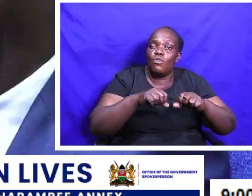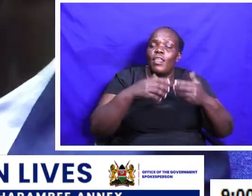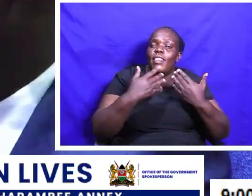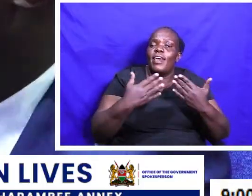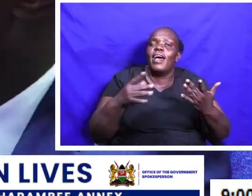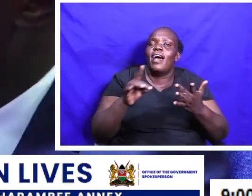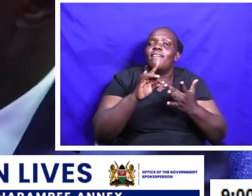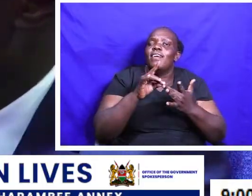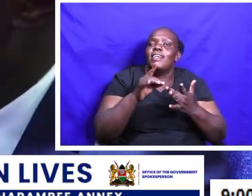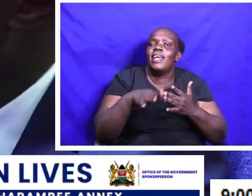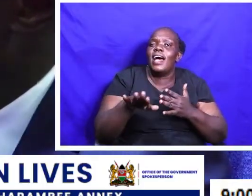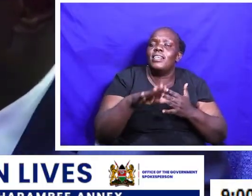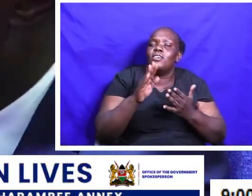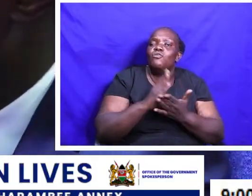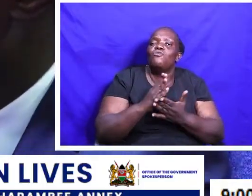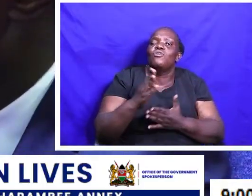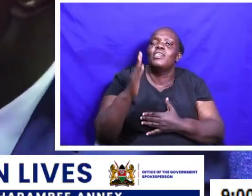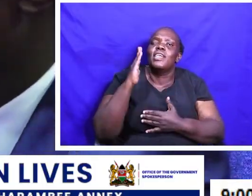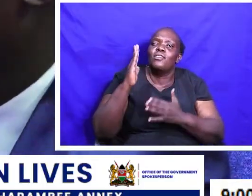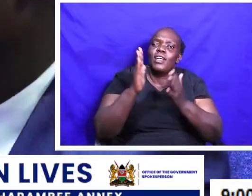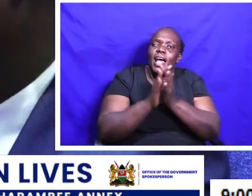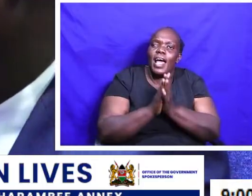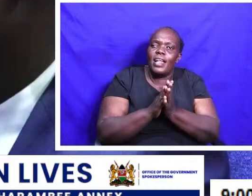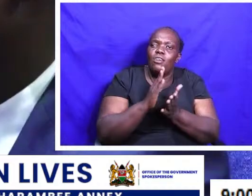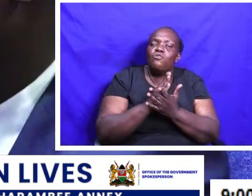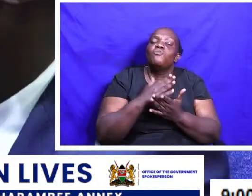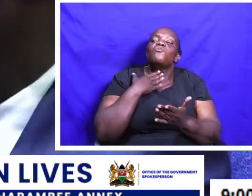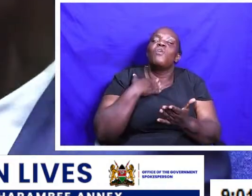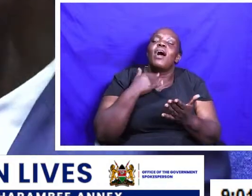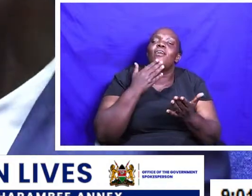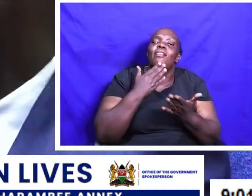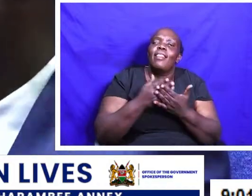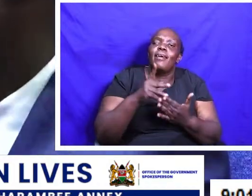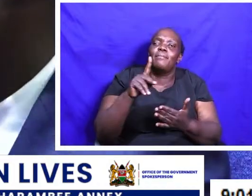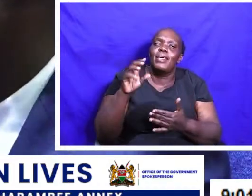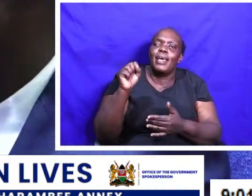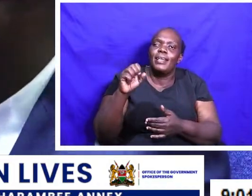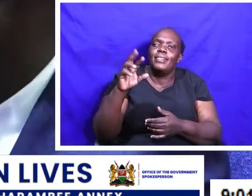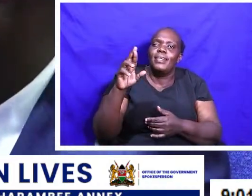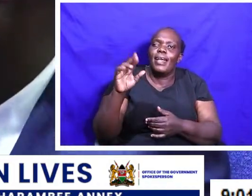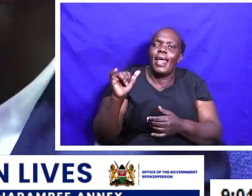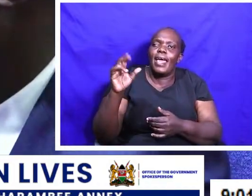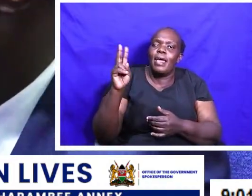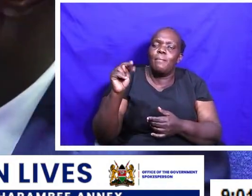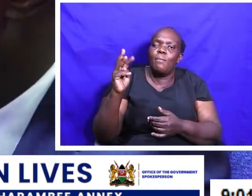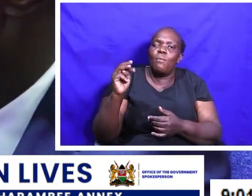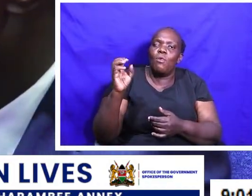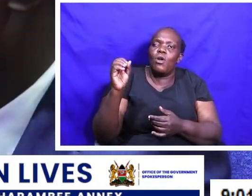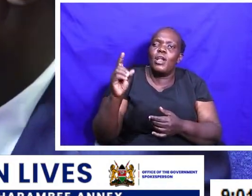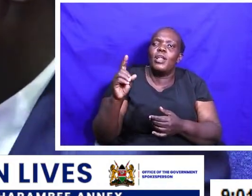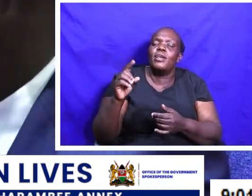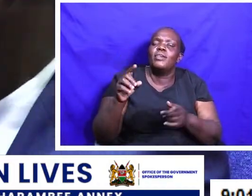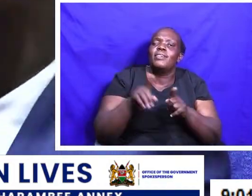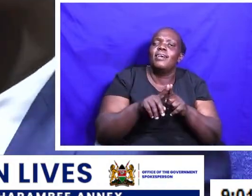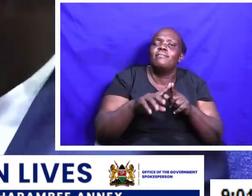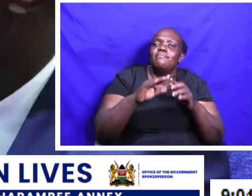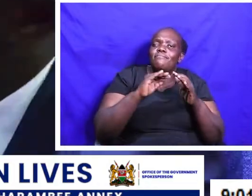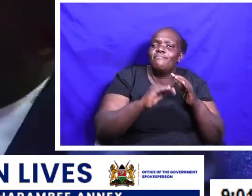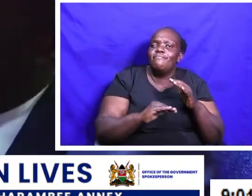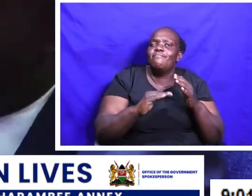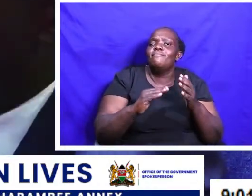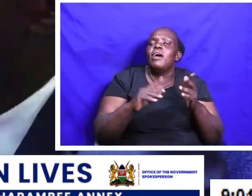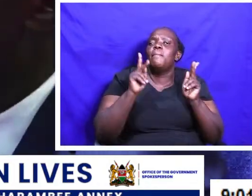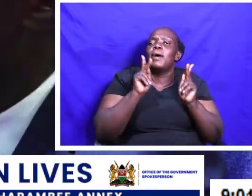bodaboda kitu ambayo inatu affect sana ni mambo na security. And tunataka kushukuru sana PS Raymond Omolo, PS wa internal security.